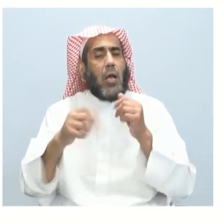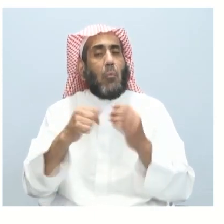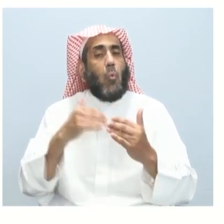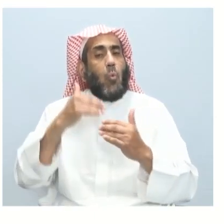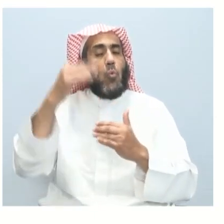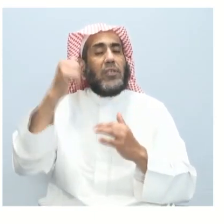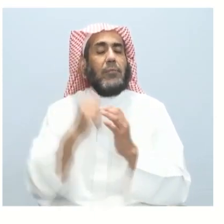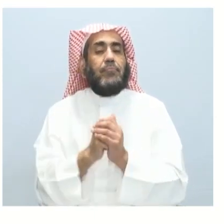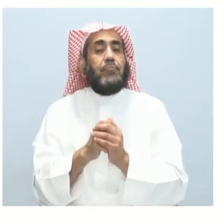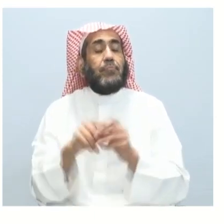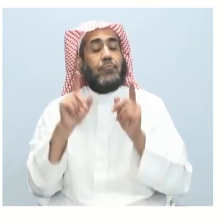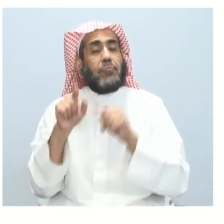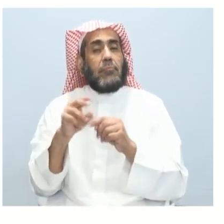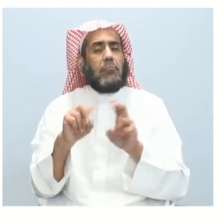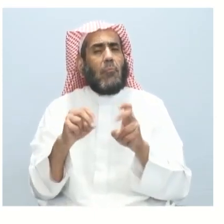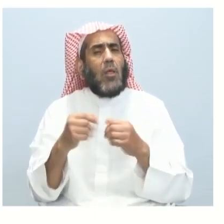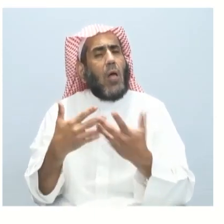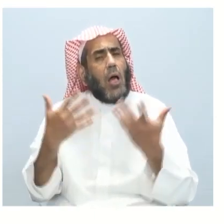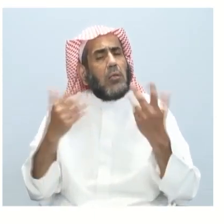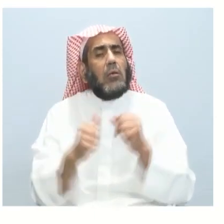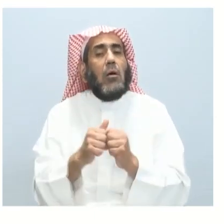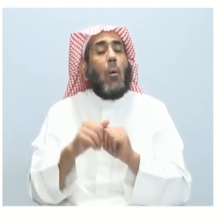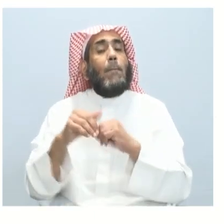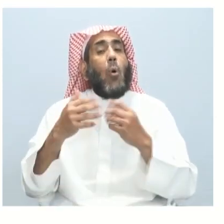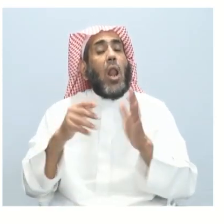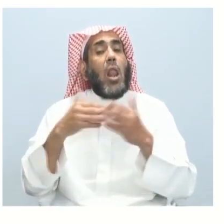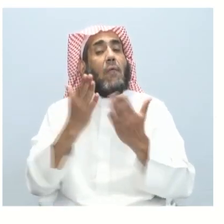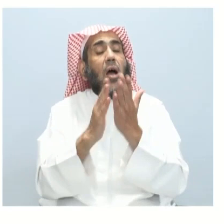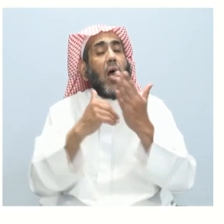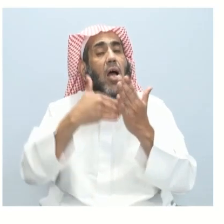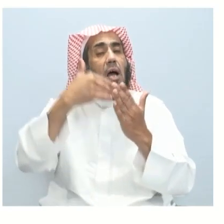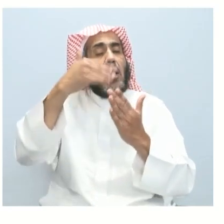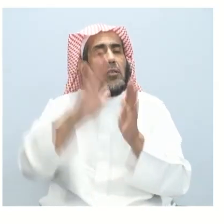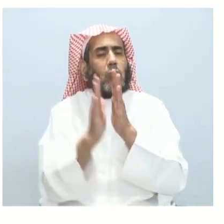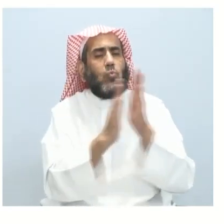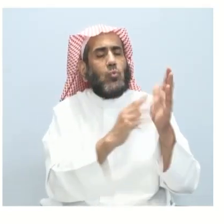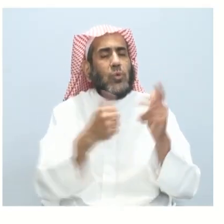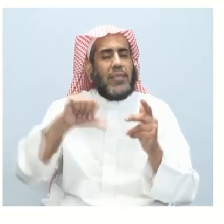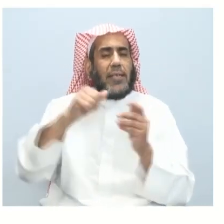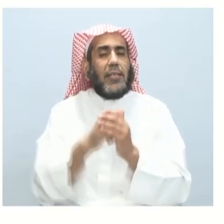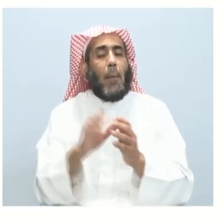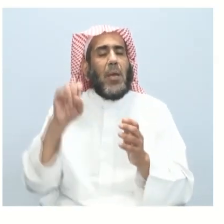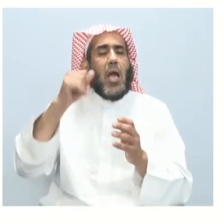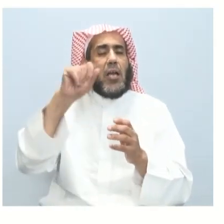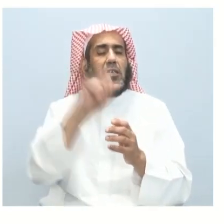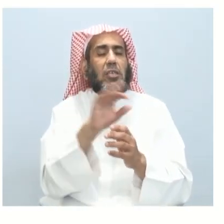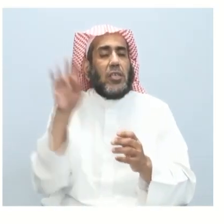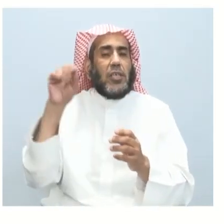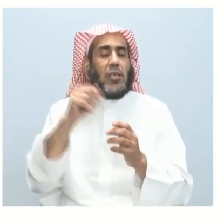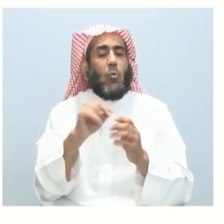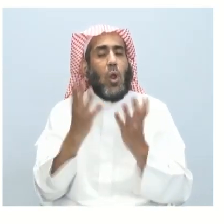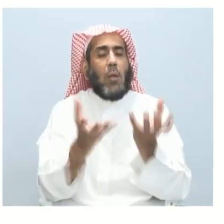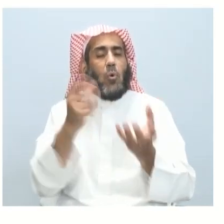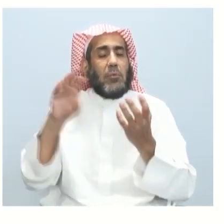هنا ازدهر هذه المرحله ظهرت مؤلفات نقديه ظهرت مؤلفات نقديه من ضمن هذه المؤلفات مثل عيار الشعر لابن طبا طبه الموازنه بين